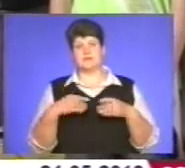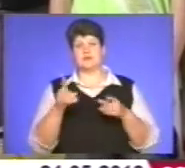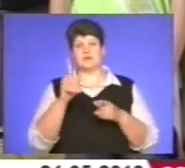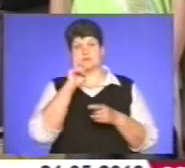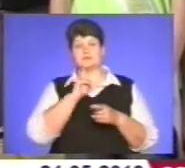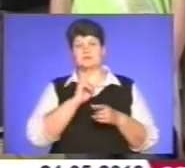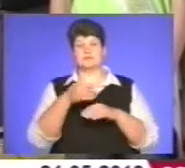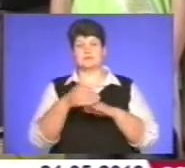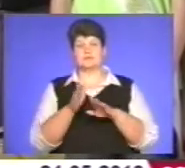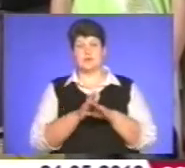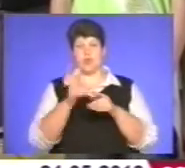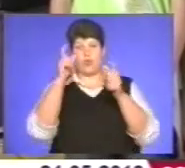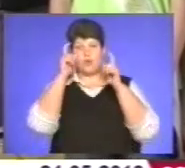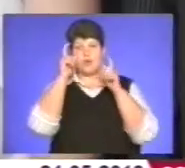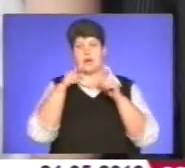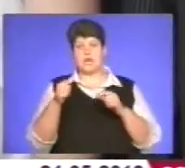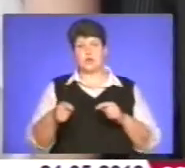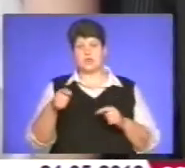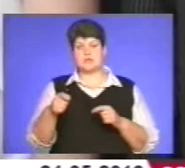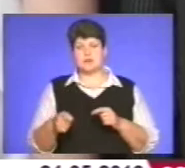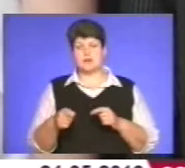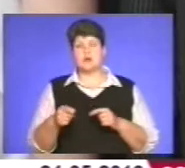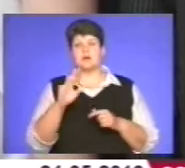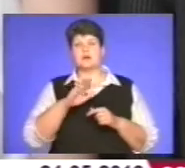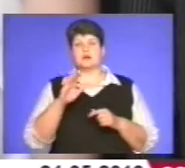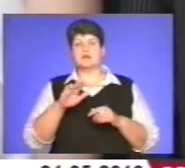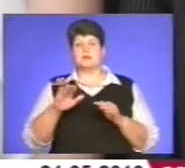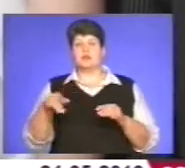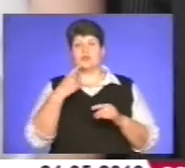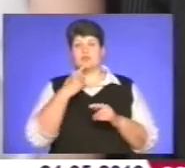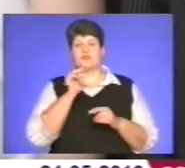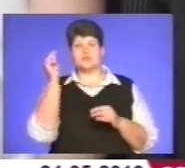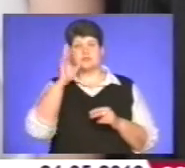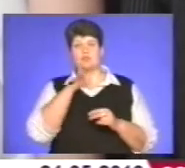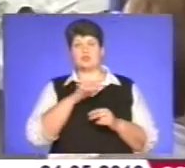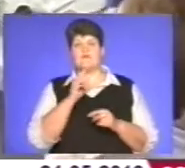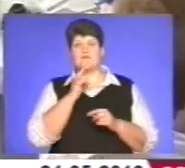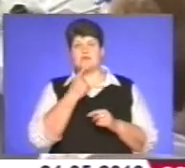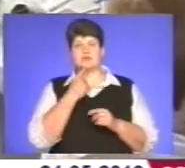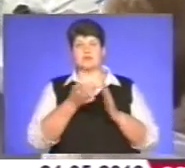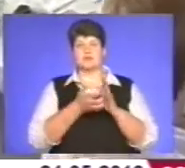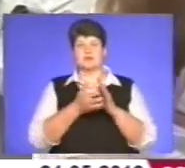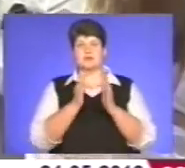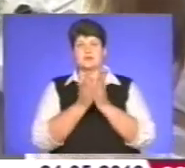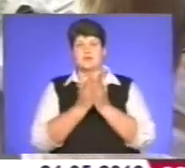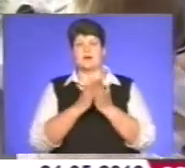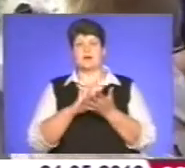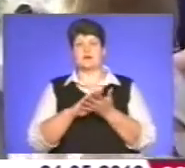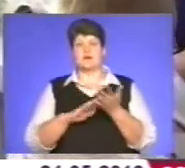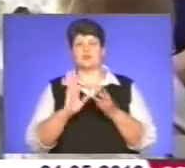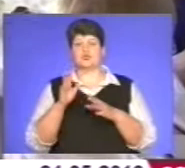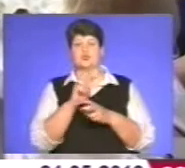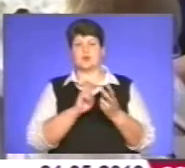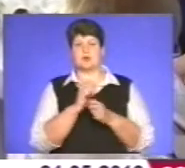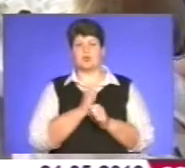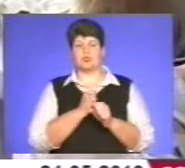взуття, окуляри, а подекуди і тростина. Учні кажуть, що навчатися було важко, не вистачало підручників. Далі одні будуть шукати